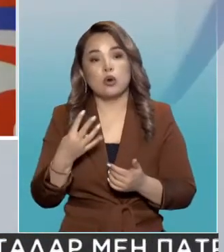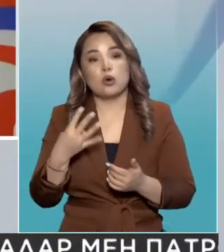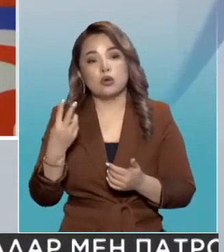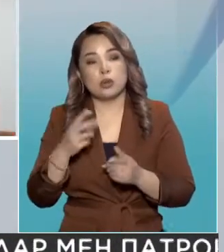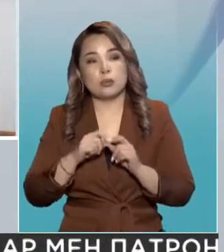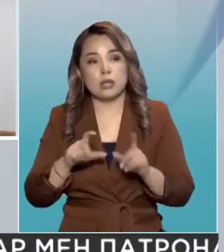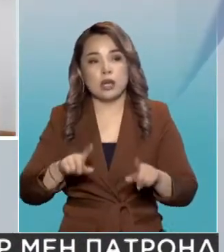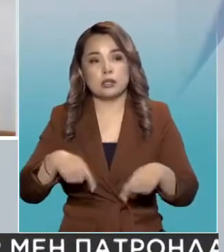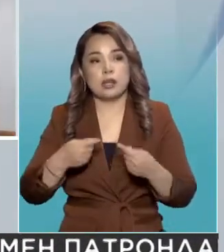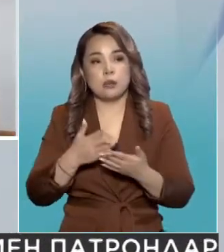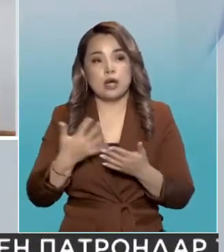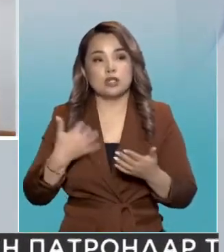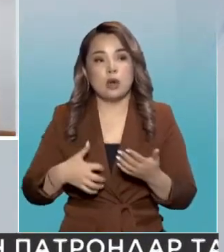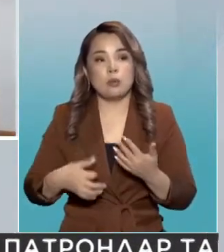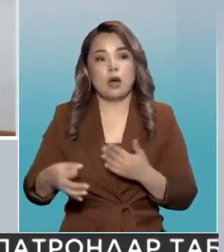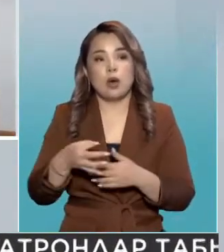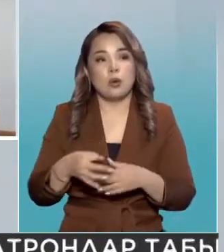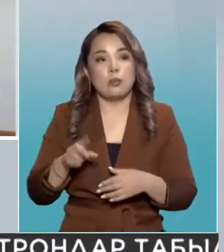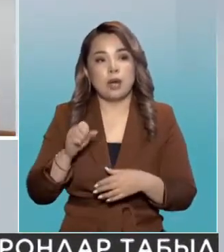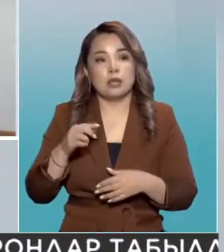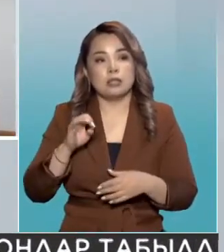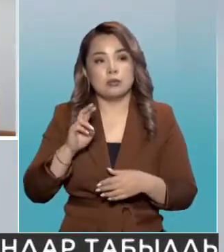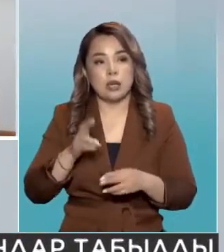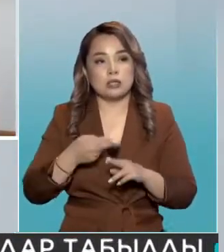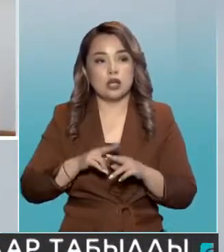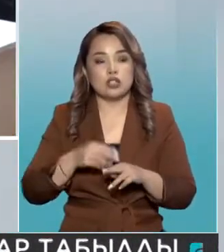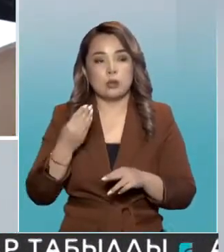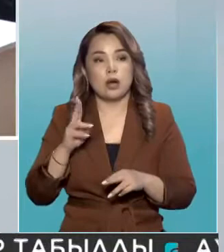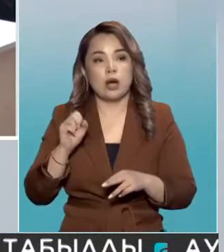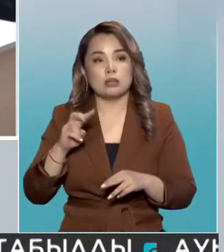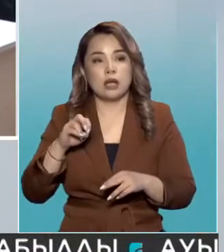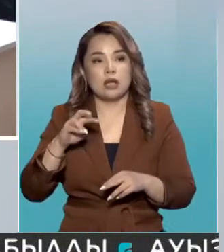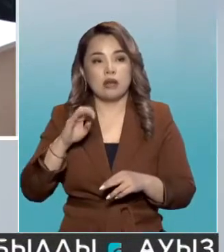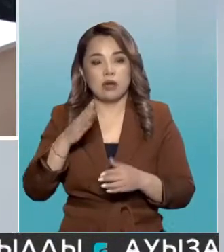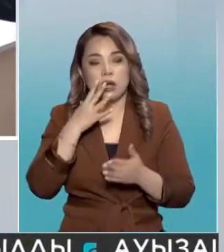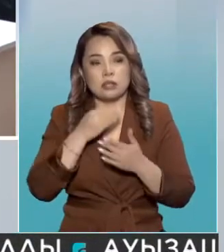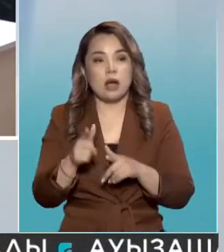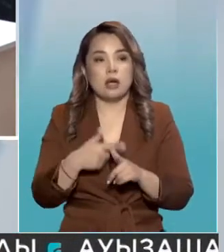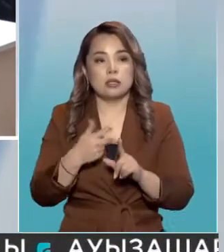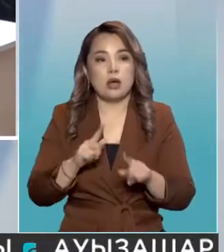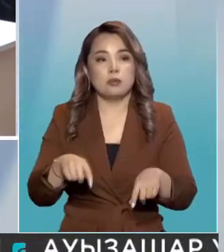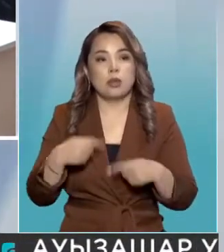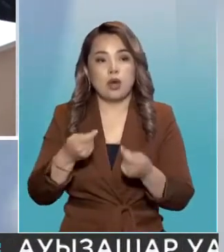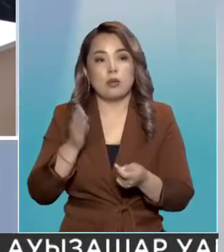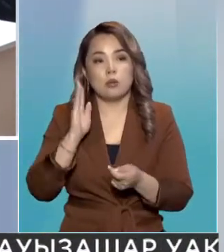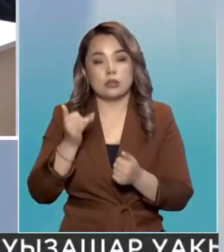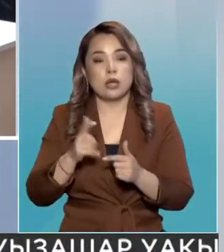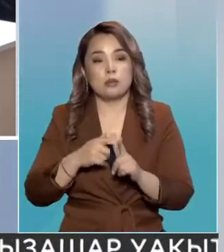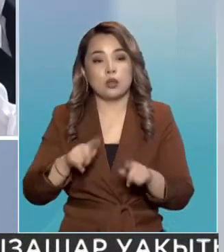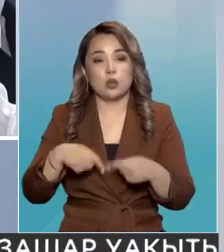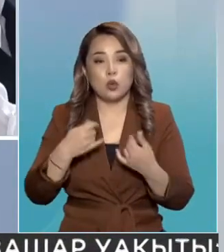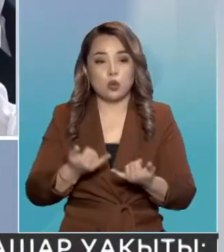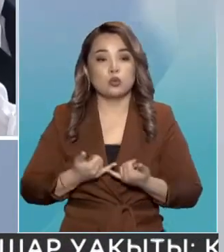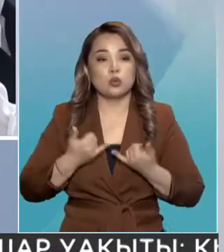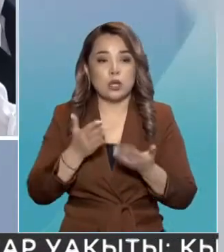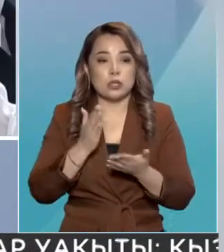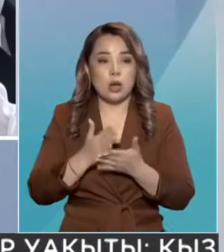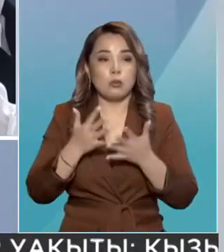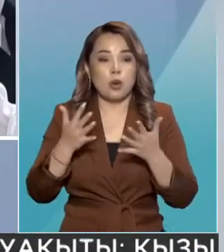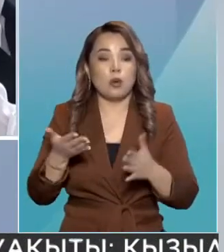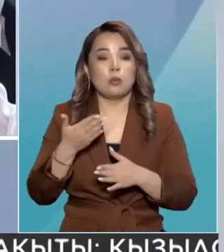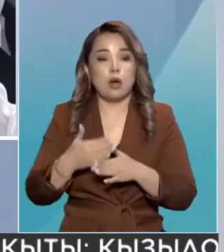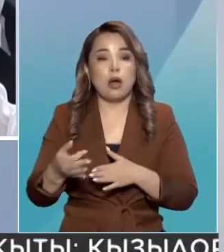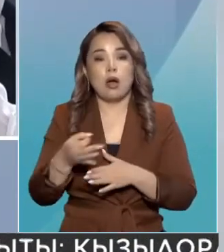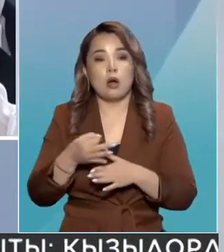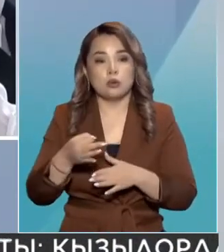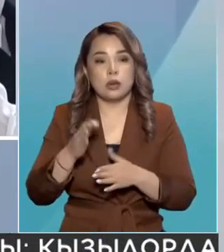берілді. Ал Жамбыл ауданындағы мәдениет үйі Шәмші Қалдаяқовтың есімімен аталатын болды. Берілген ұсыныстардың басым бөлігін